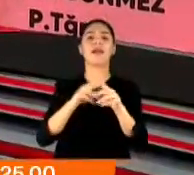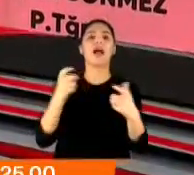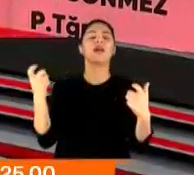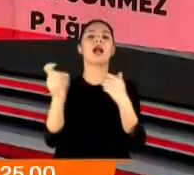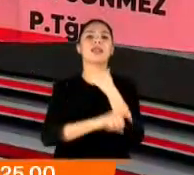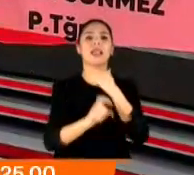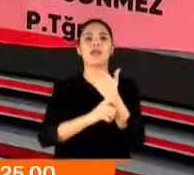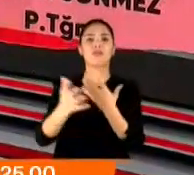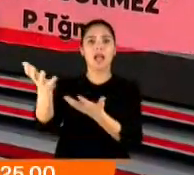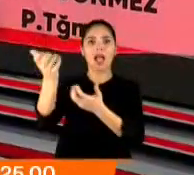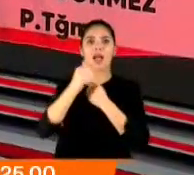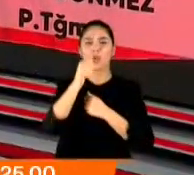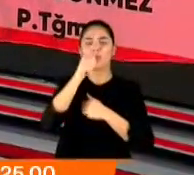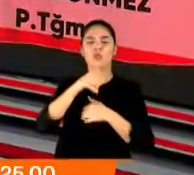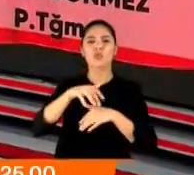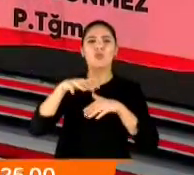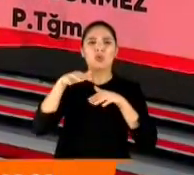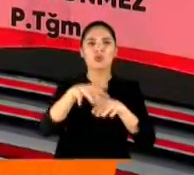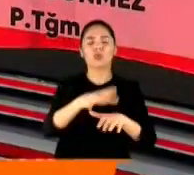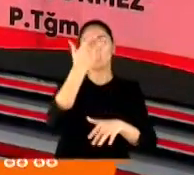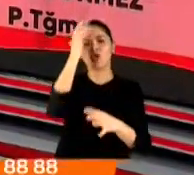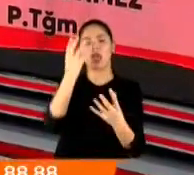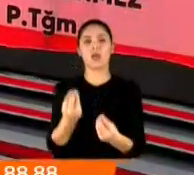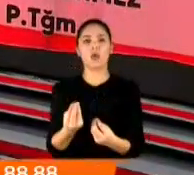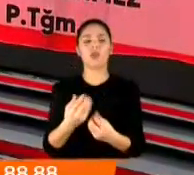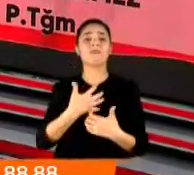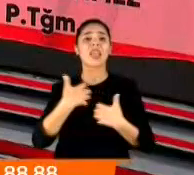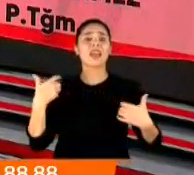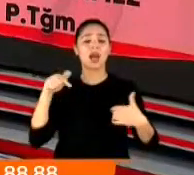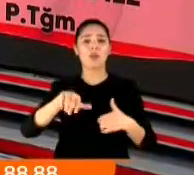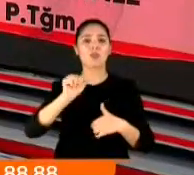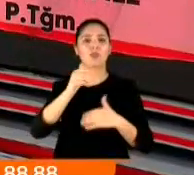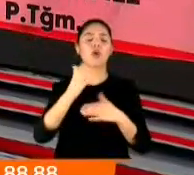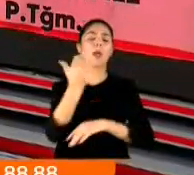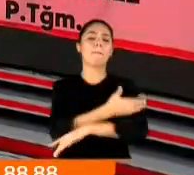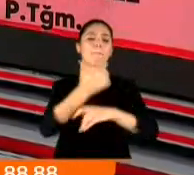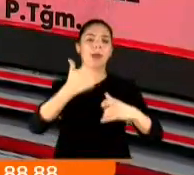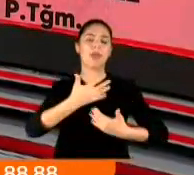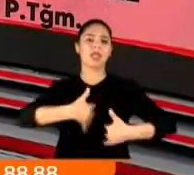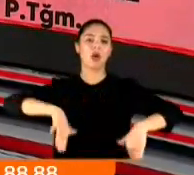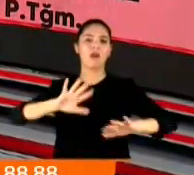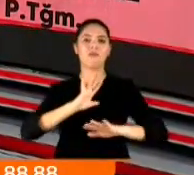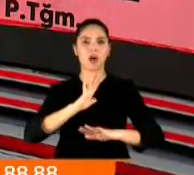Habur Çayı'nda akıntıya kapıldı, şehit düştü. Kahramanlar için bugün memleketlerinde tören vardı.